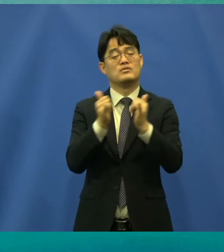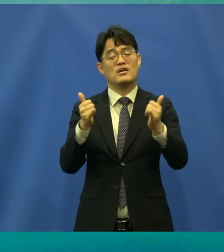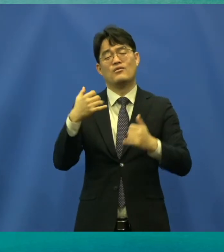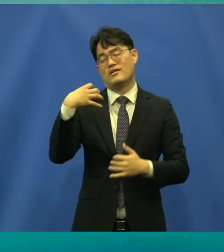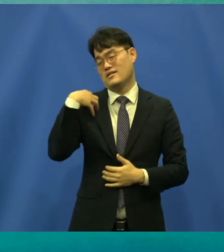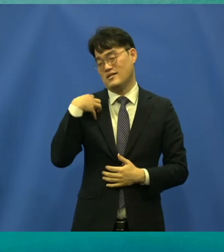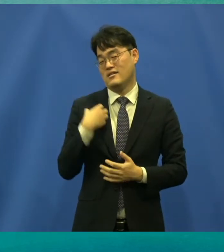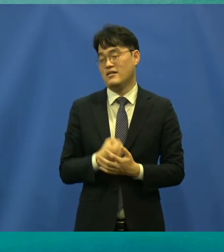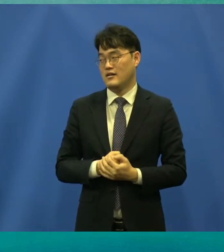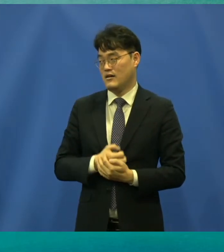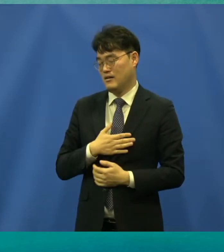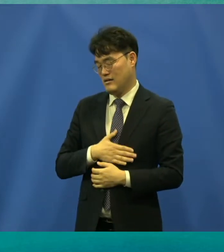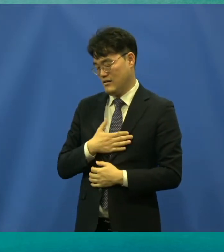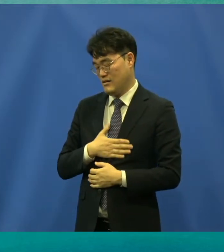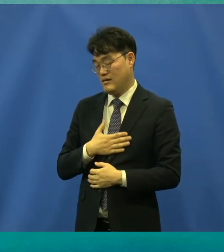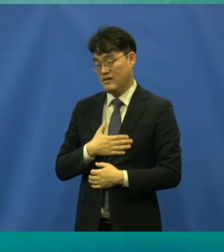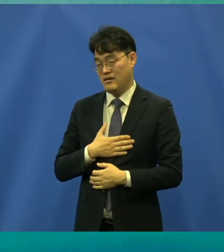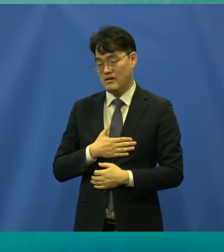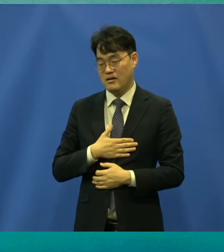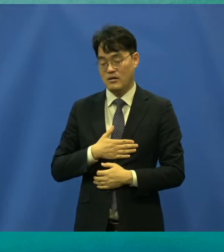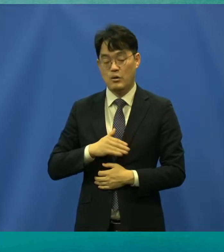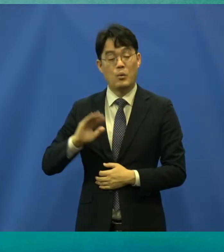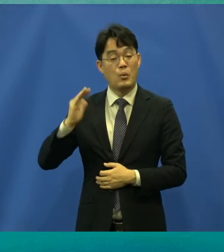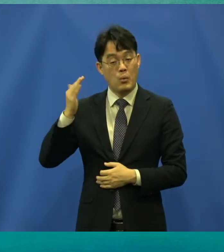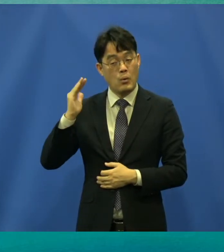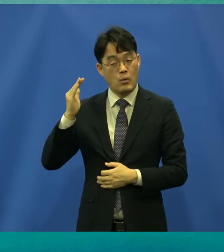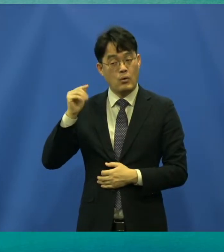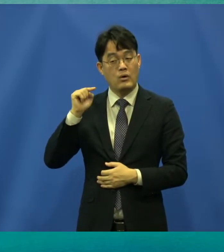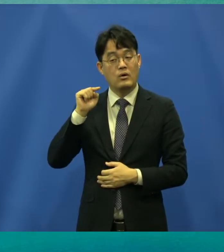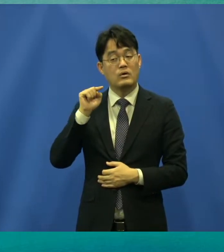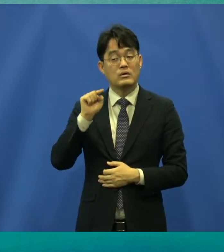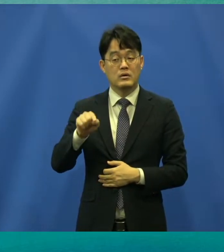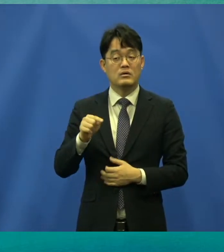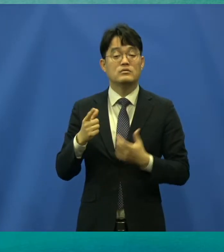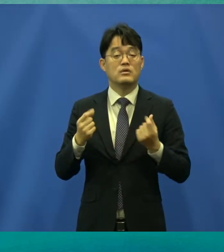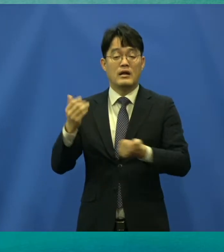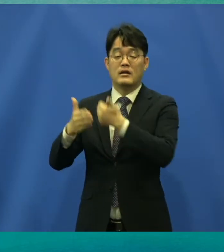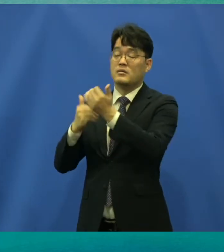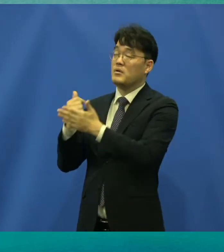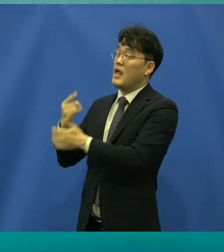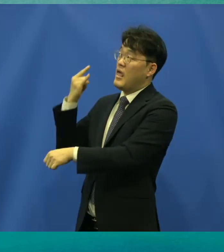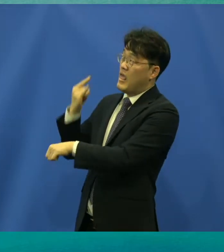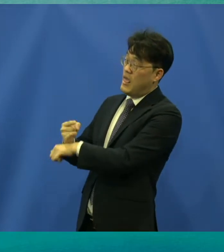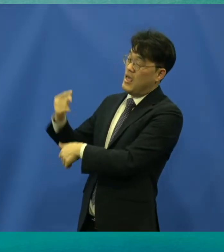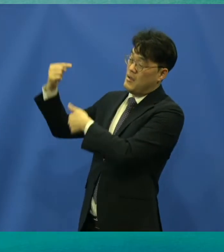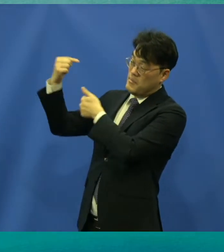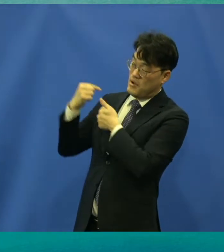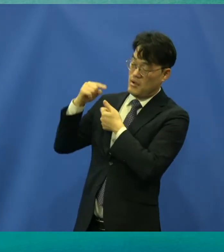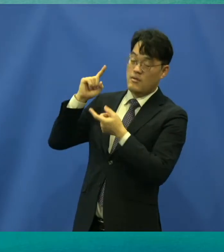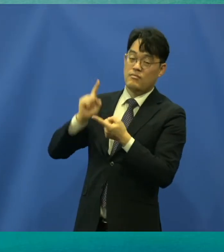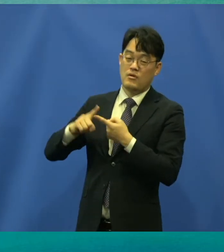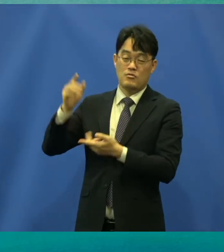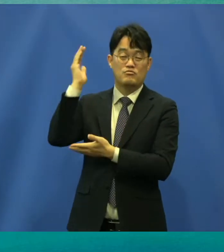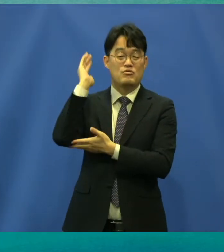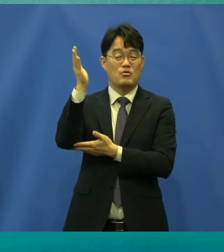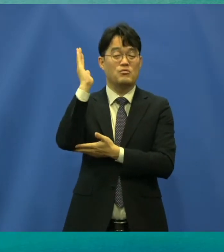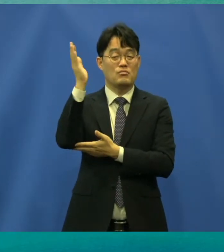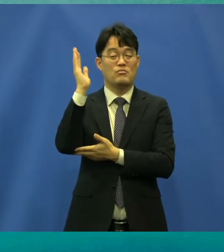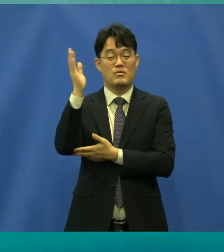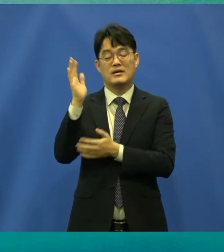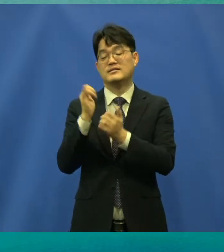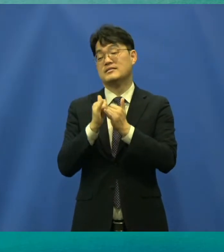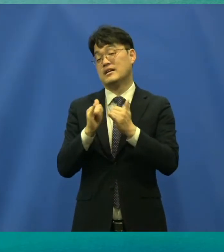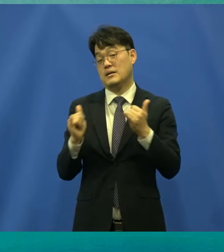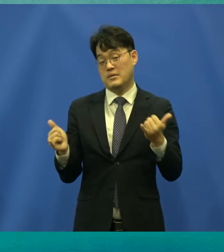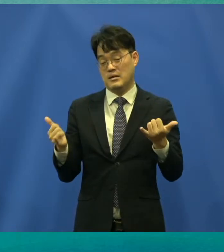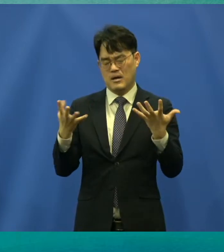오늘 이 시대에 그런 설교자들이 줄어드는 것이 안타깝죠. 자, 보십시오. 아무리 세월이 흘렀어도 우리가